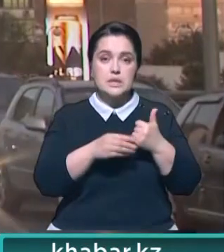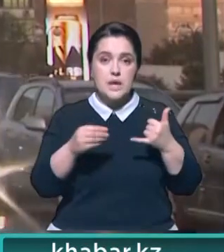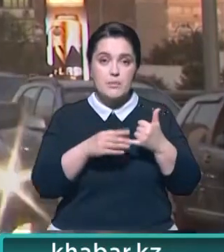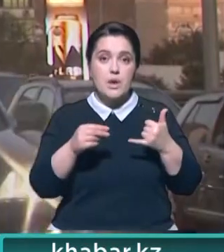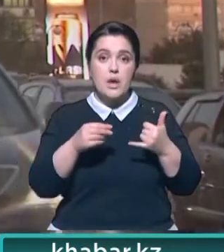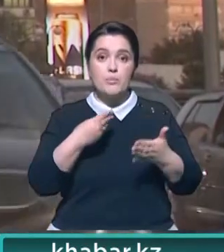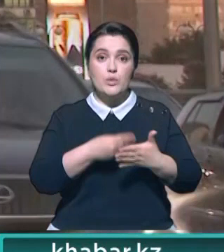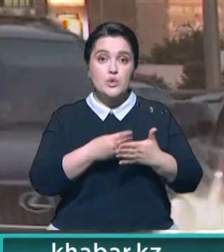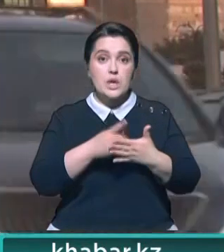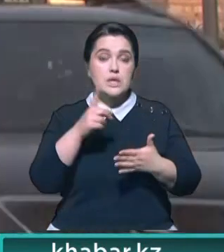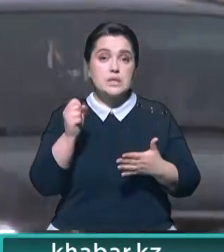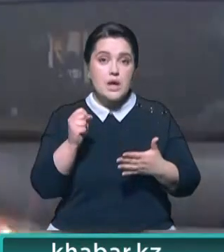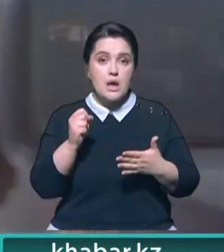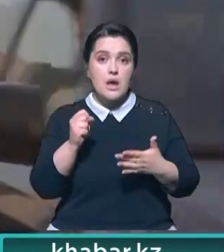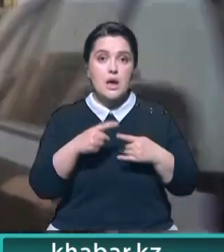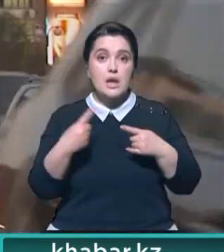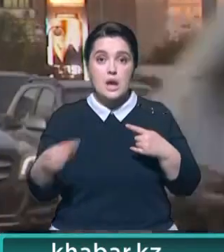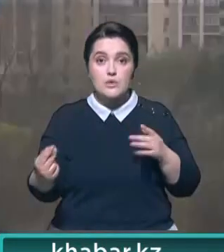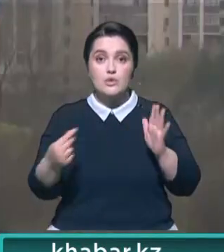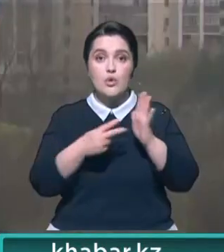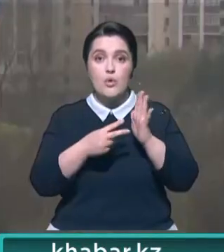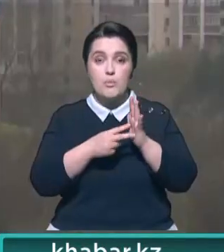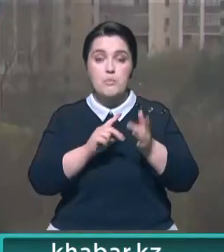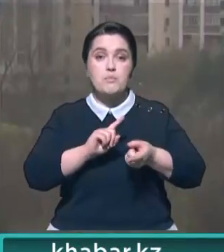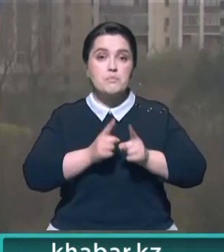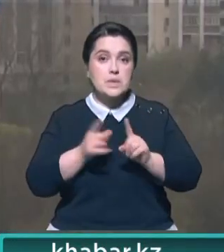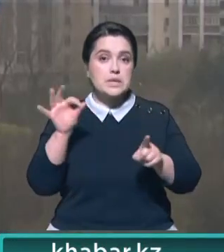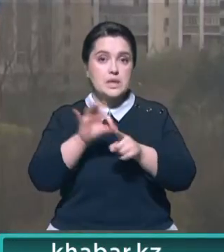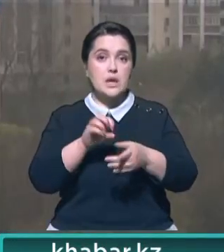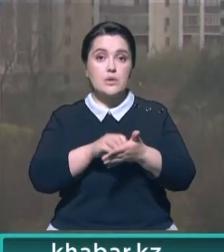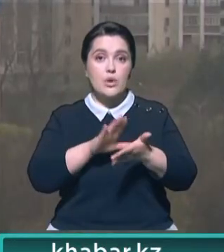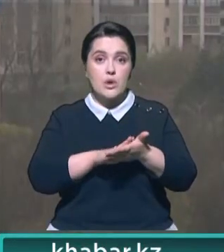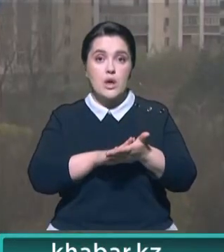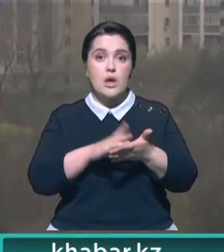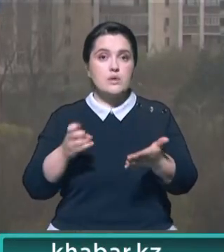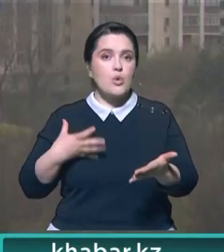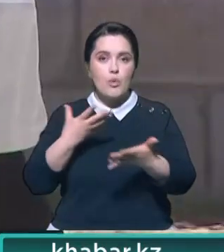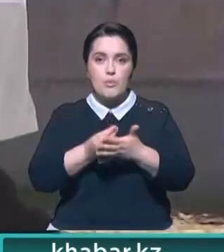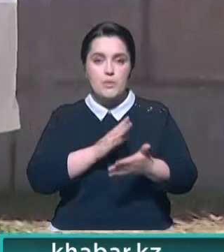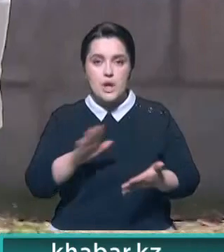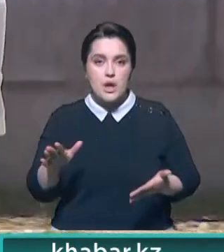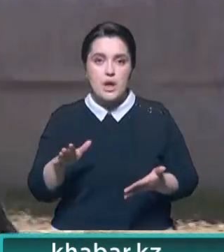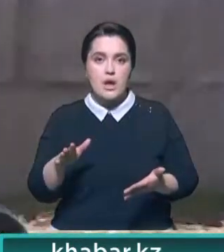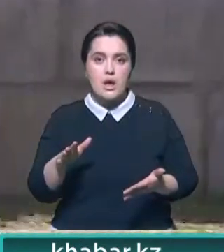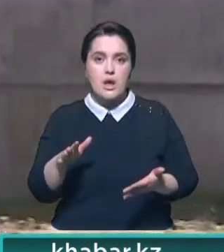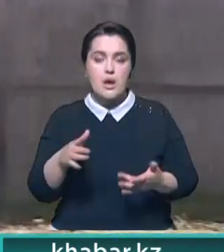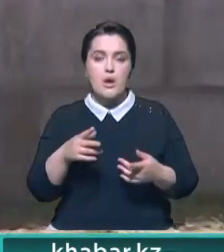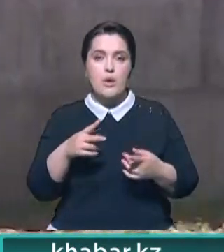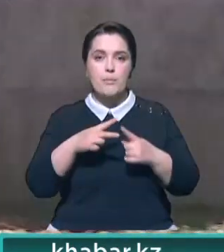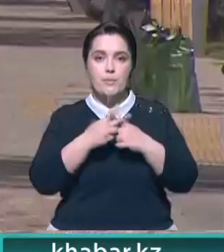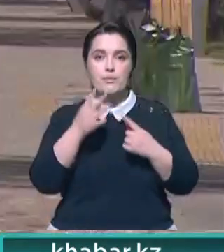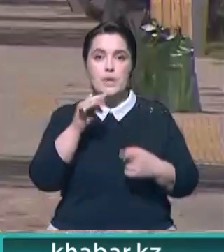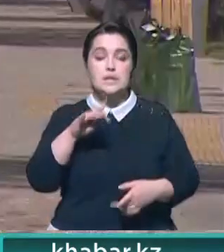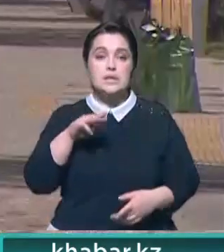селей. В итоге в бюджет за разницу кадастровой стоимости при изменении целевого назначения участка не уплачено более 500 000 000